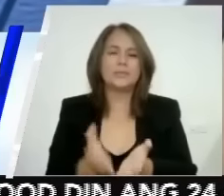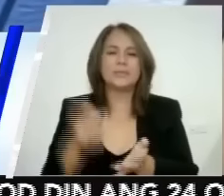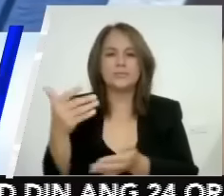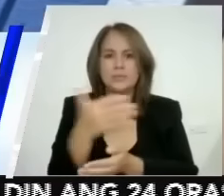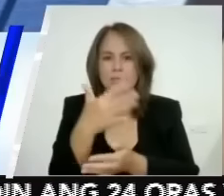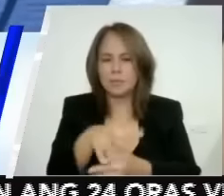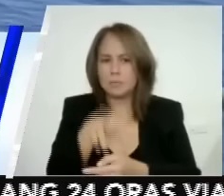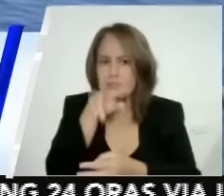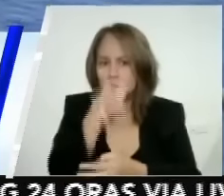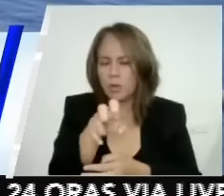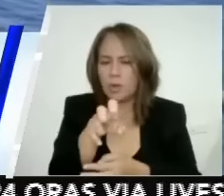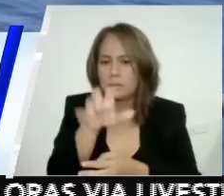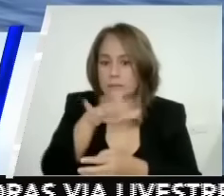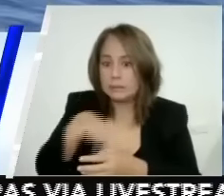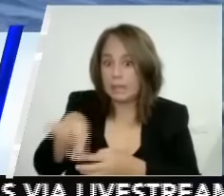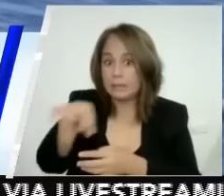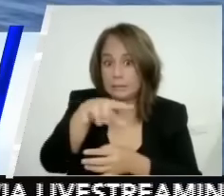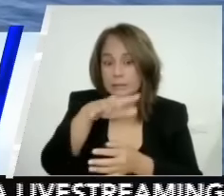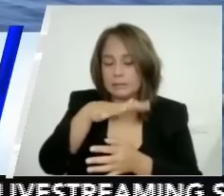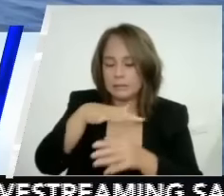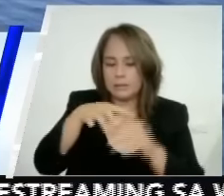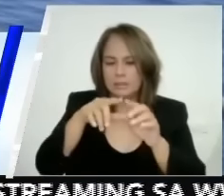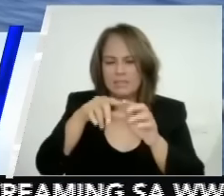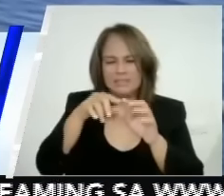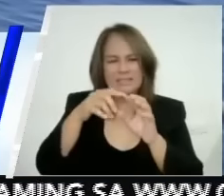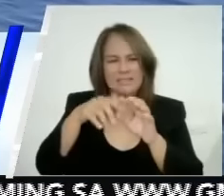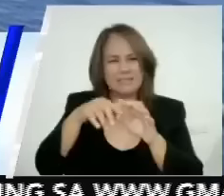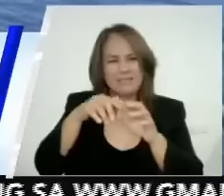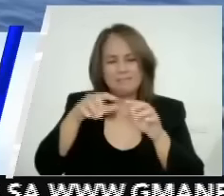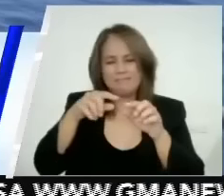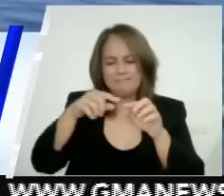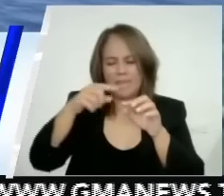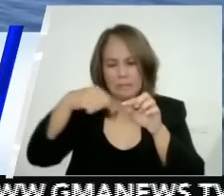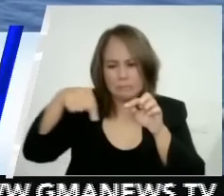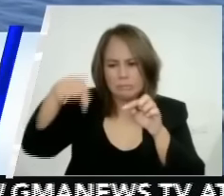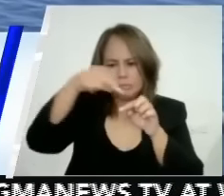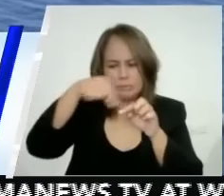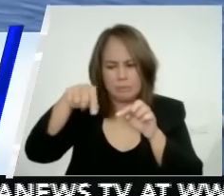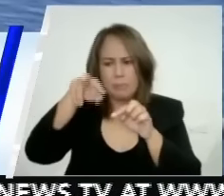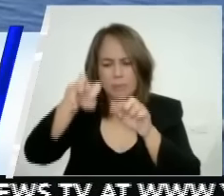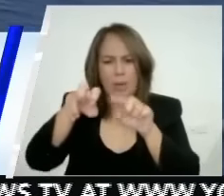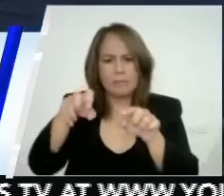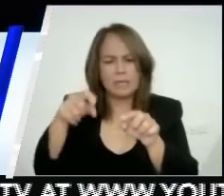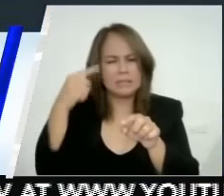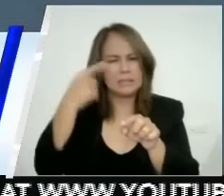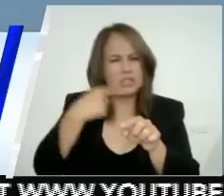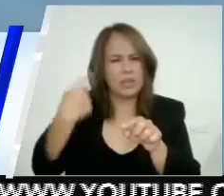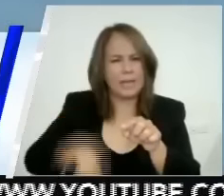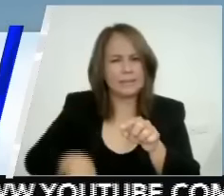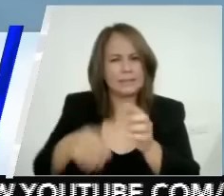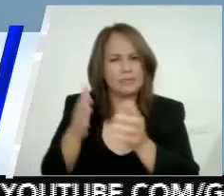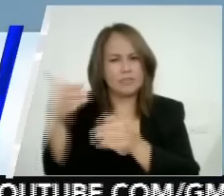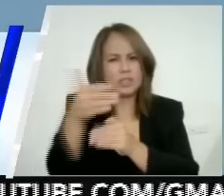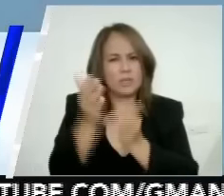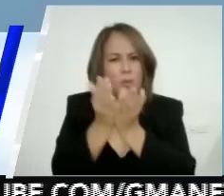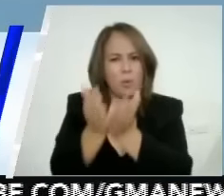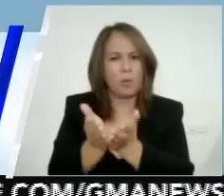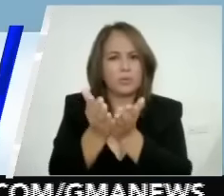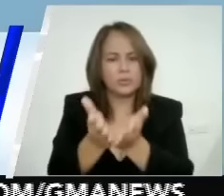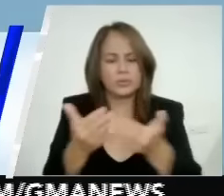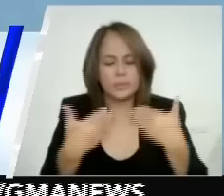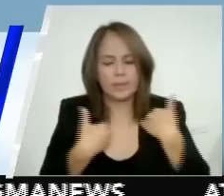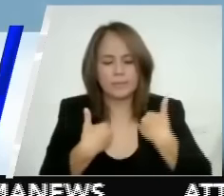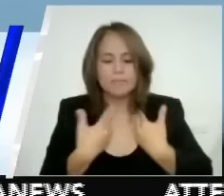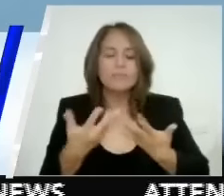ng aming barko. Hindi pa matiyak kung isa sa mga na-monitor nila ay isang Chinese militia vessel. Sa pagsimula ng